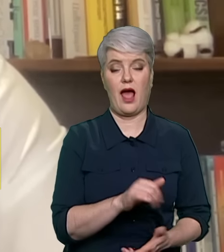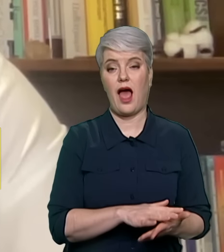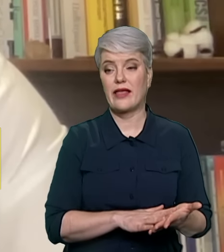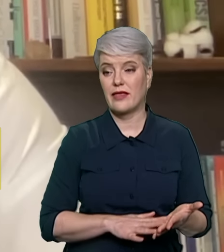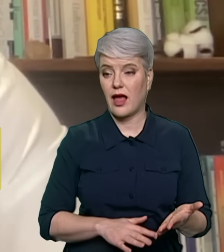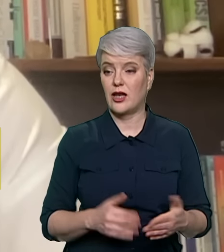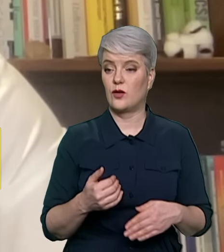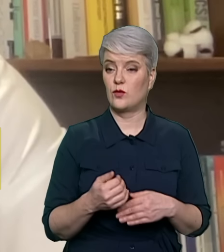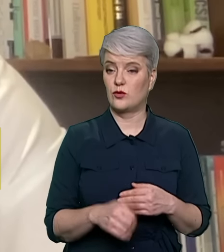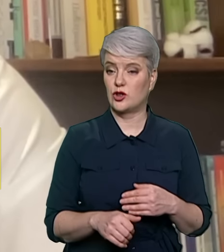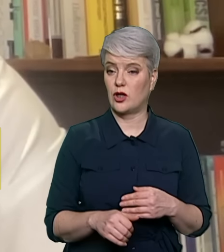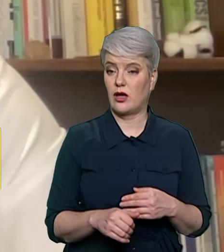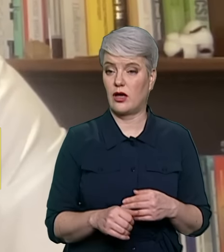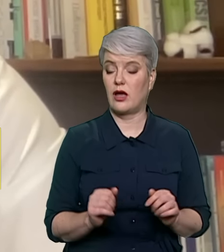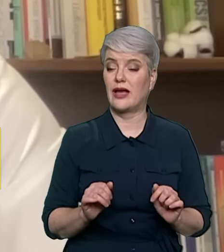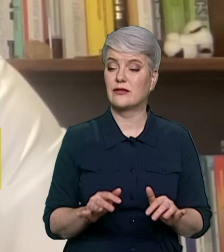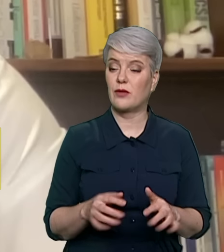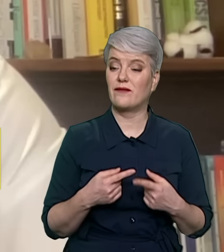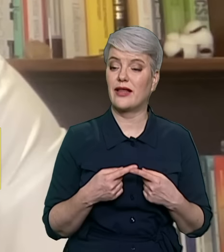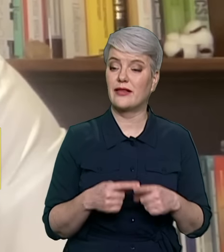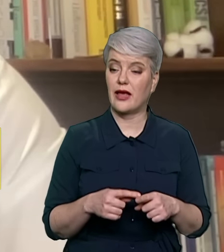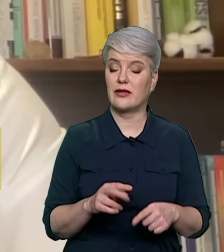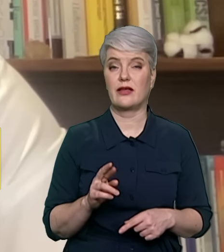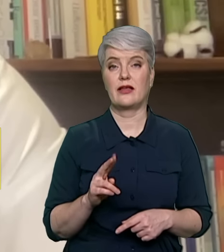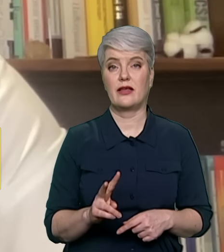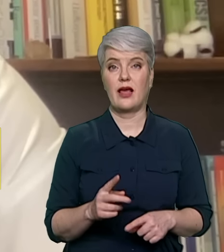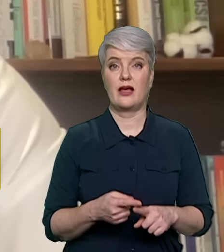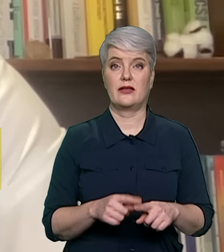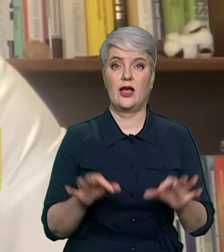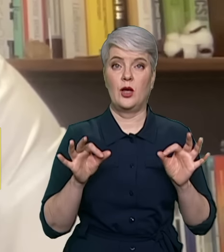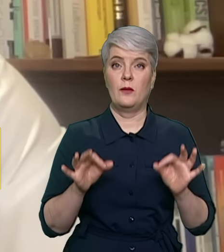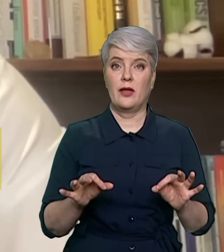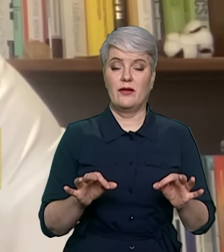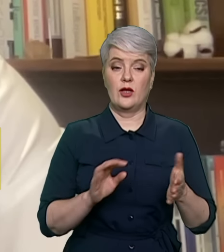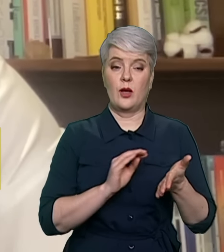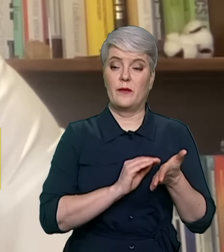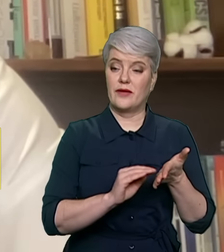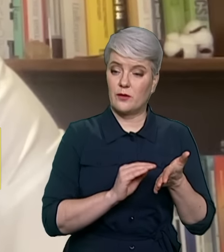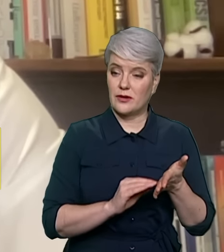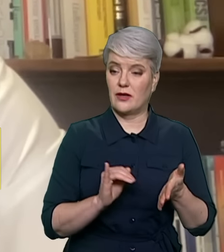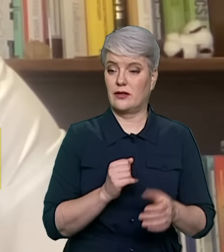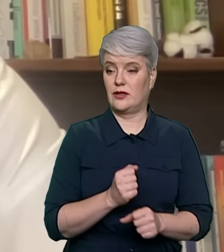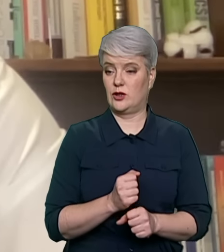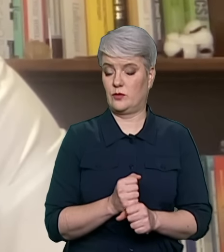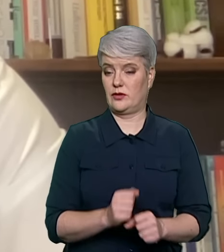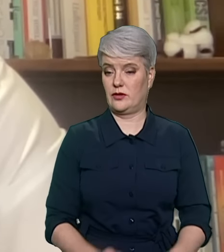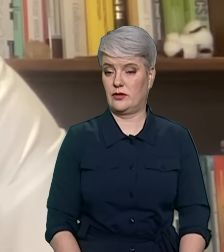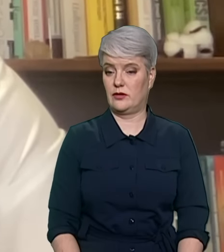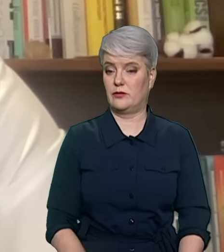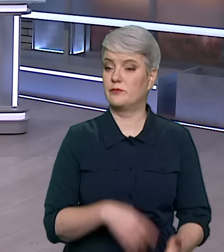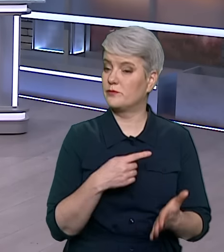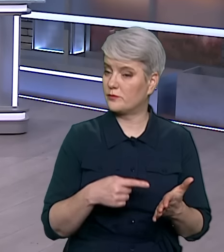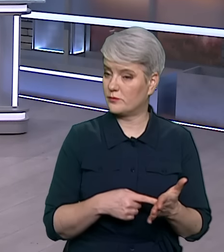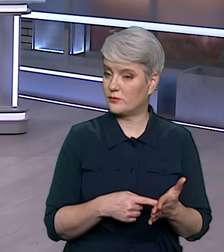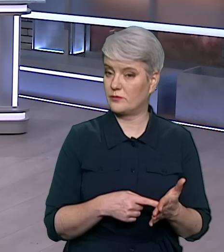вже справа техніки, яким чином це правильно виписати і зробити. Пане Ігоре, ви сказали, що там будуть